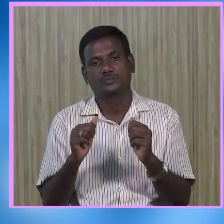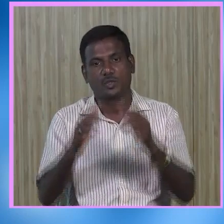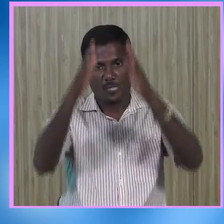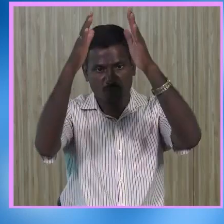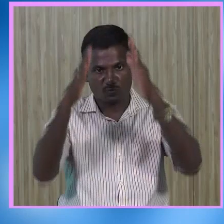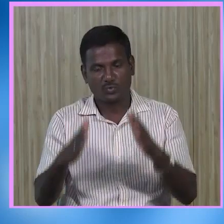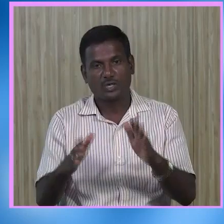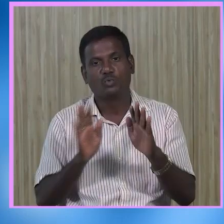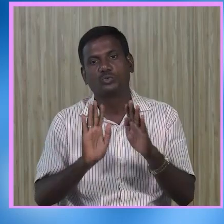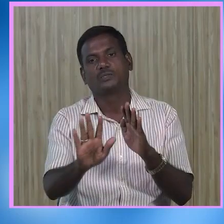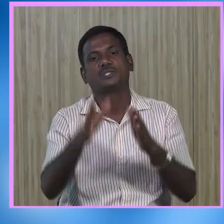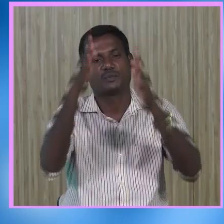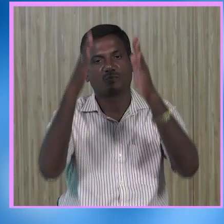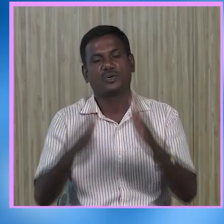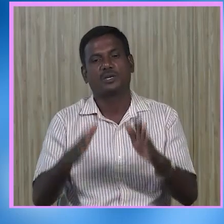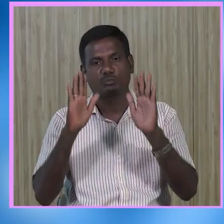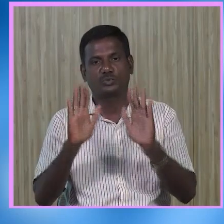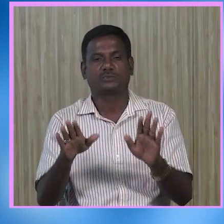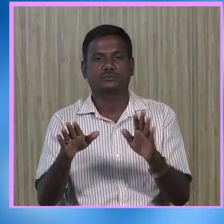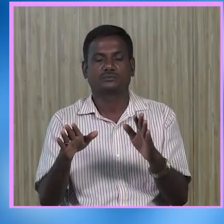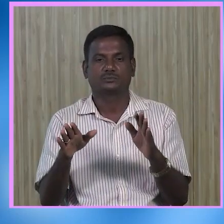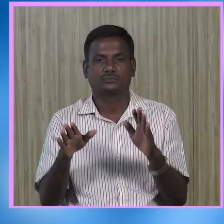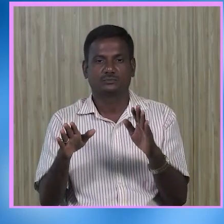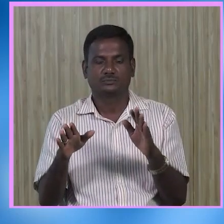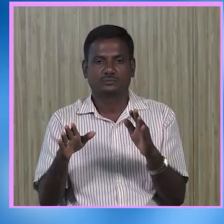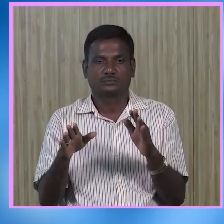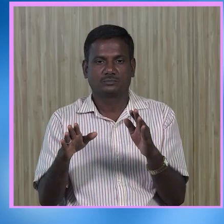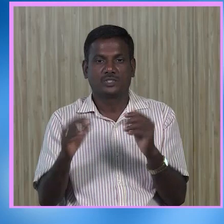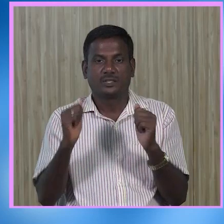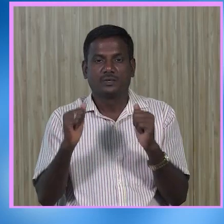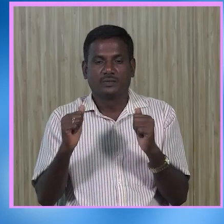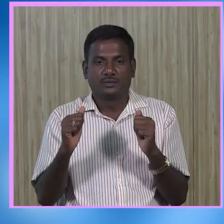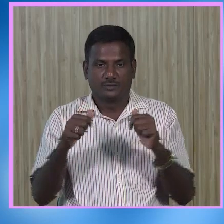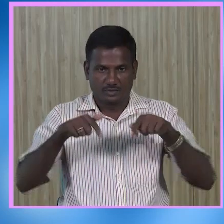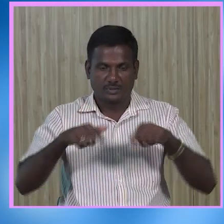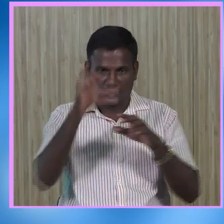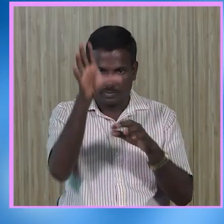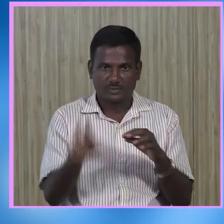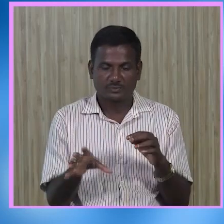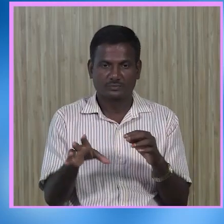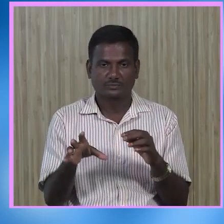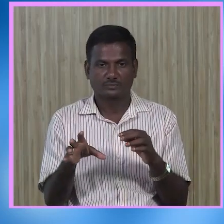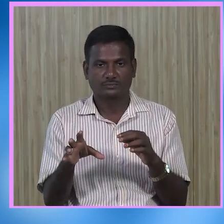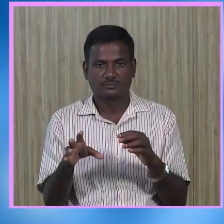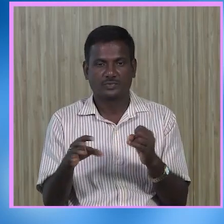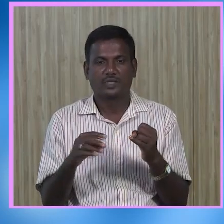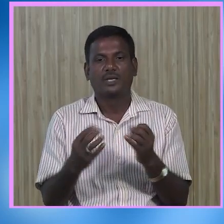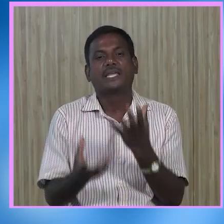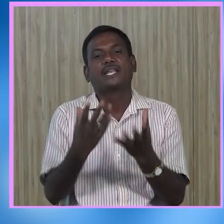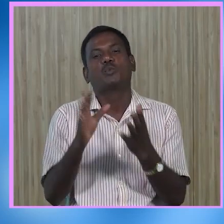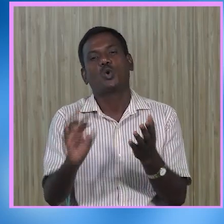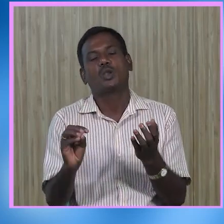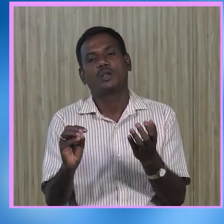ராக்கெட்டுடைய பெரும் பகுதியை இந்த உந்து விசை அமைப்பு எடுத்துக்குது. ஏன்னா இந்த பகுதிகளில் எரிபொருள்